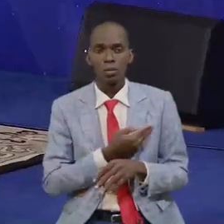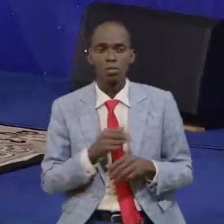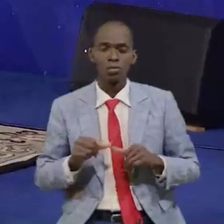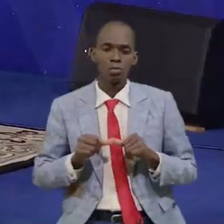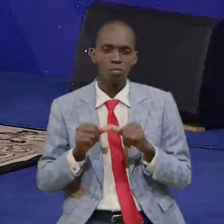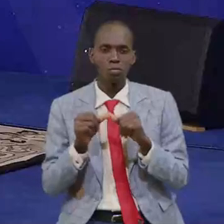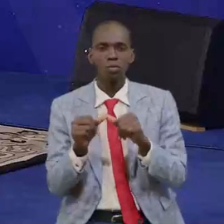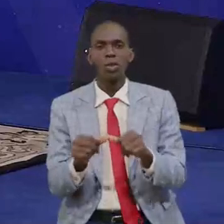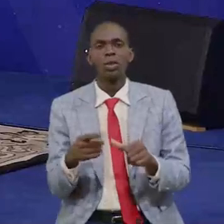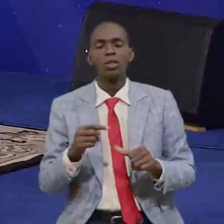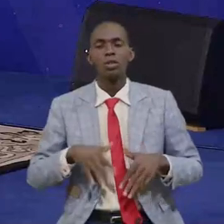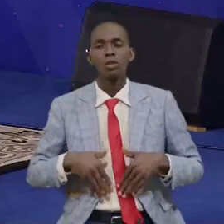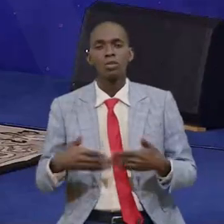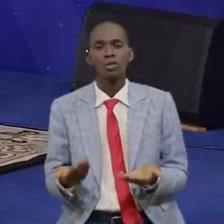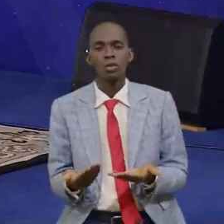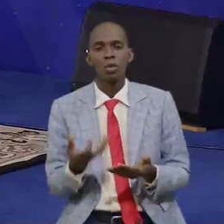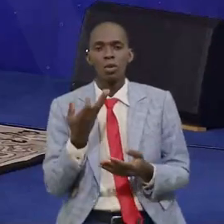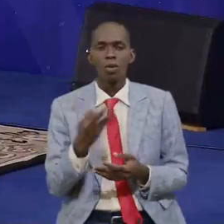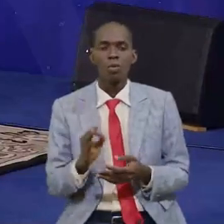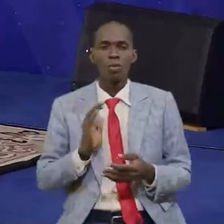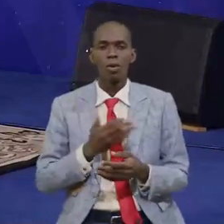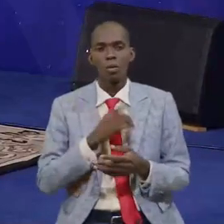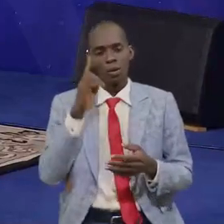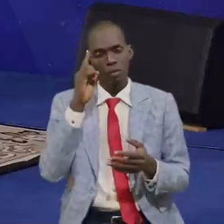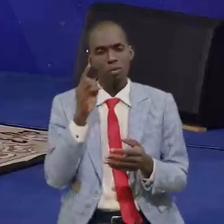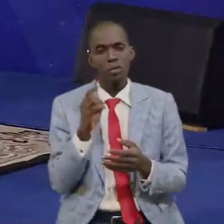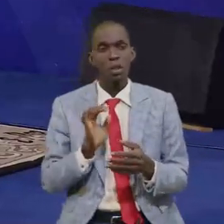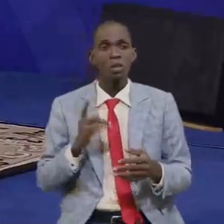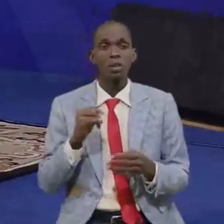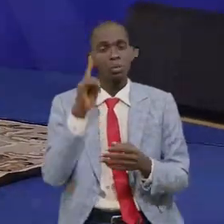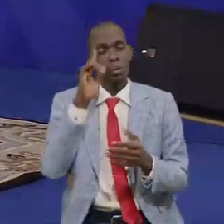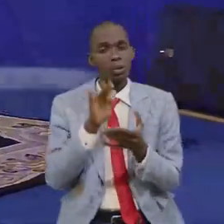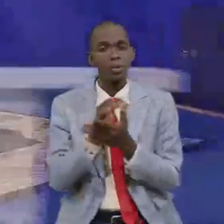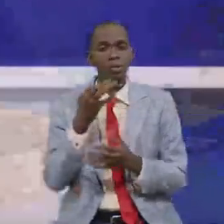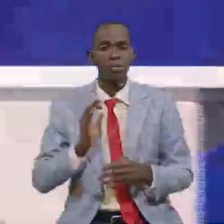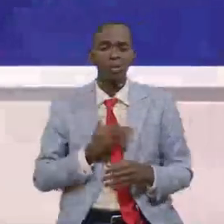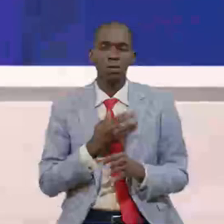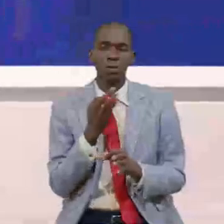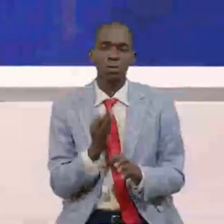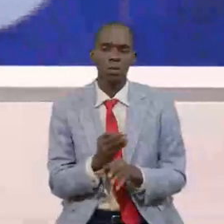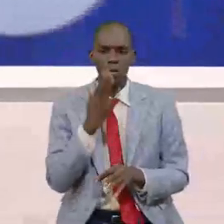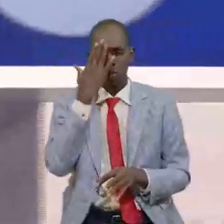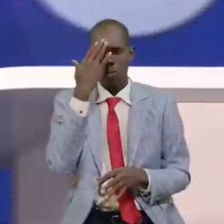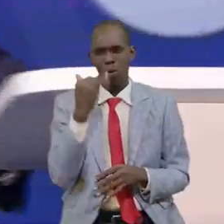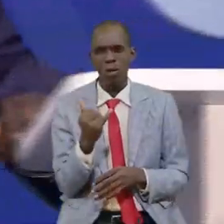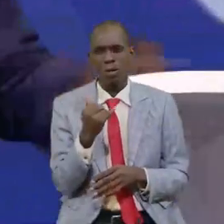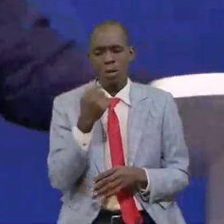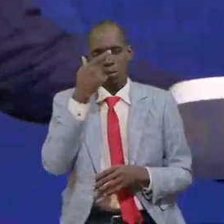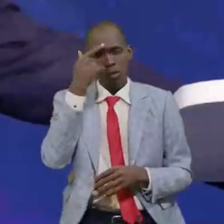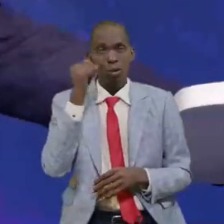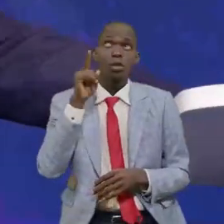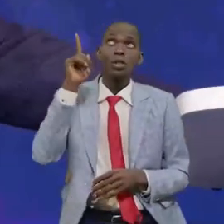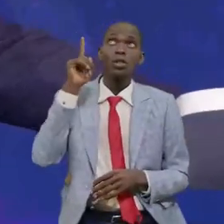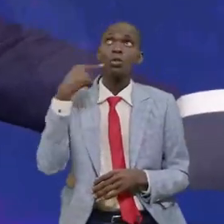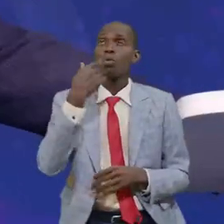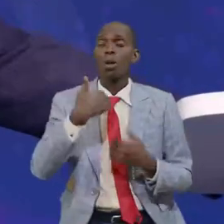la profession de notre espérance, notre foi. Pourquoi? Parce que celui qui vous a